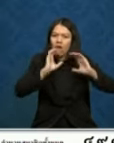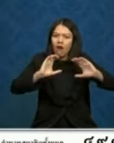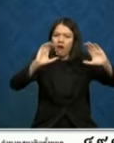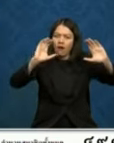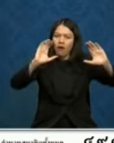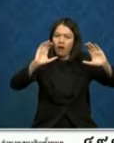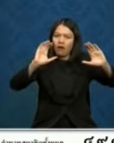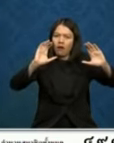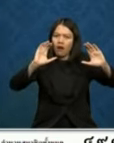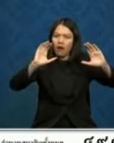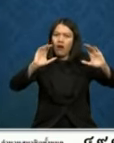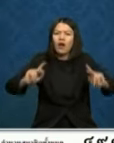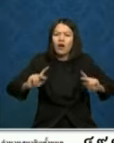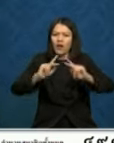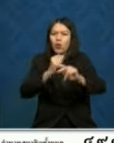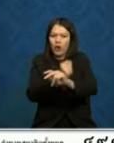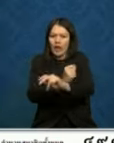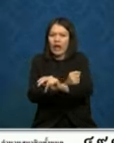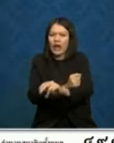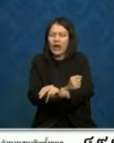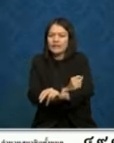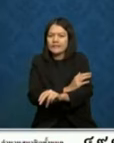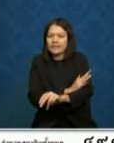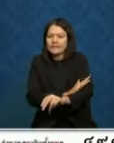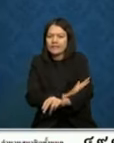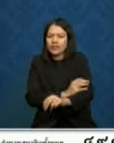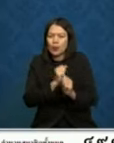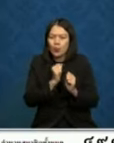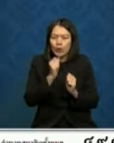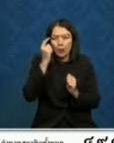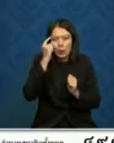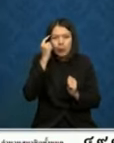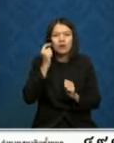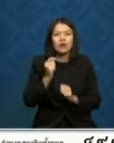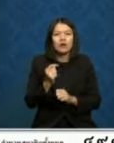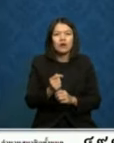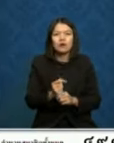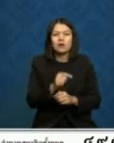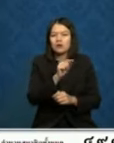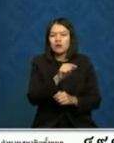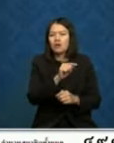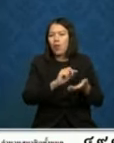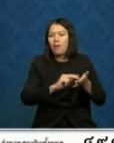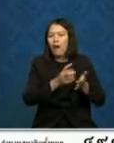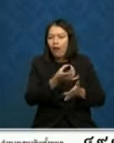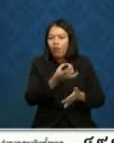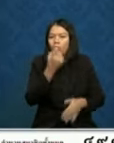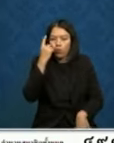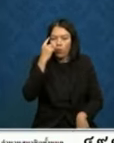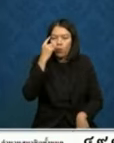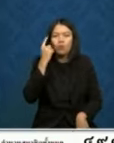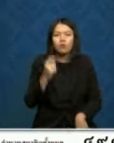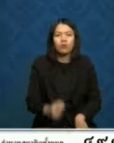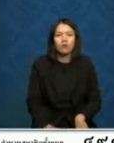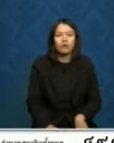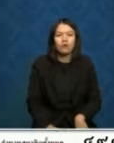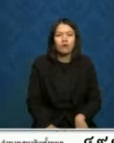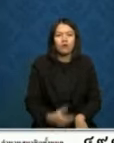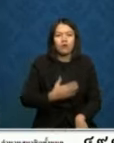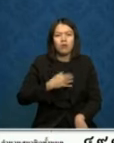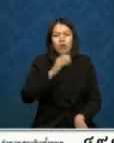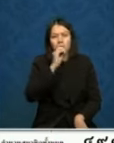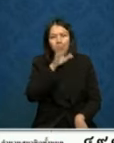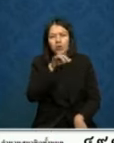สูงในสภาในกระทรวงแรงงานเนี่ยขนลุกขนชันและท่านประธานเขารู้อยู่แล้วว่าเรื่องนี้มันคืออะไรท่านประธานอาจจะบอกว่าผม